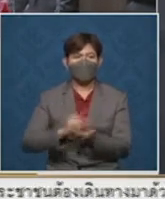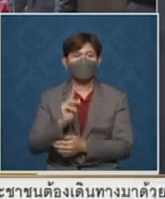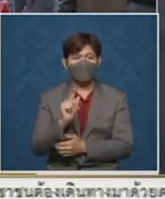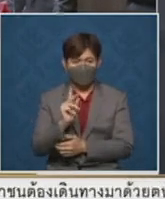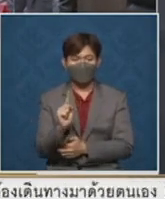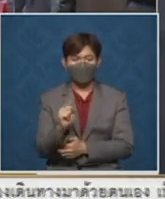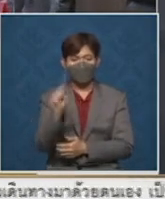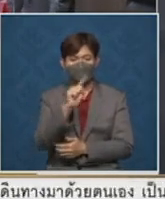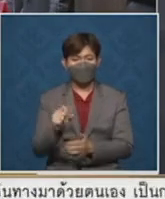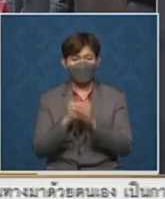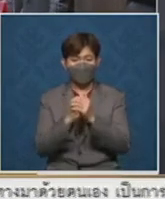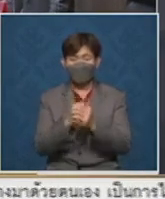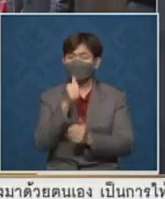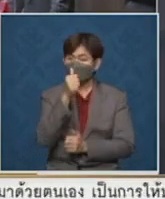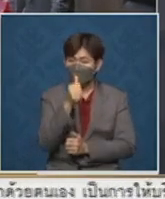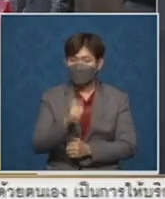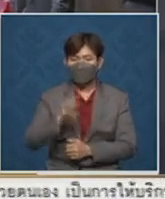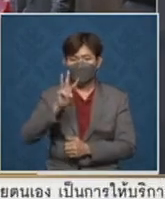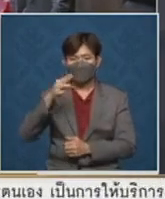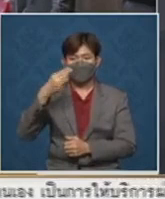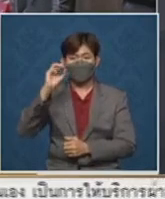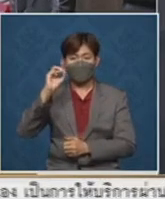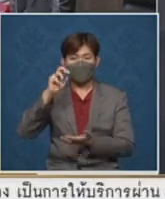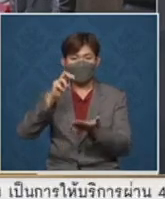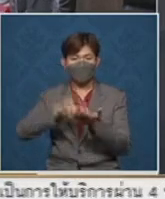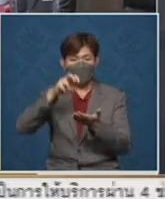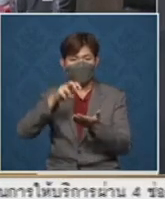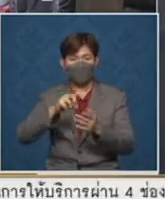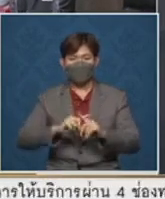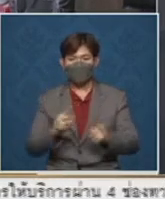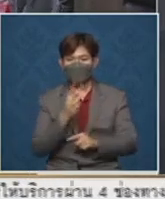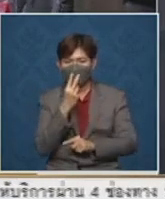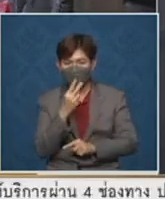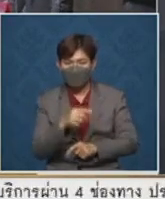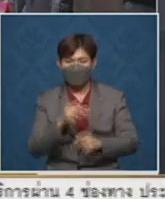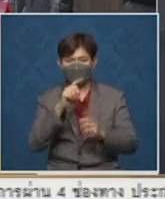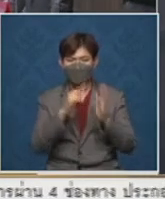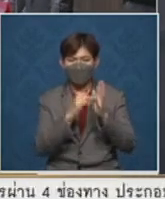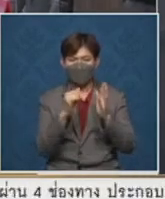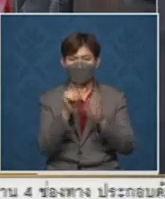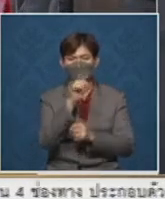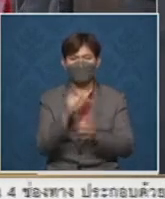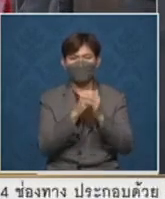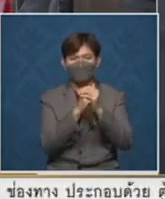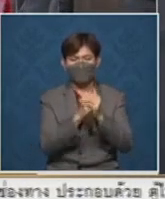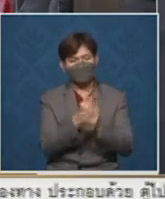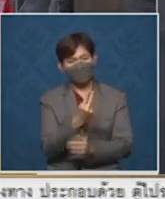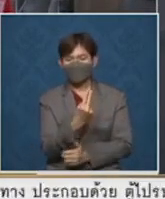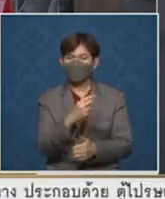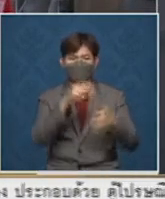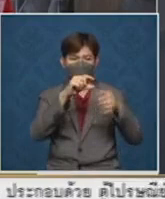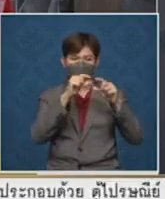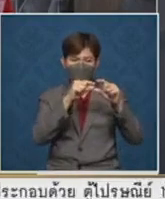ฮะ ถูกต้องค่ะ นี่ครับไม่ใช่คนเดียวนะครับนักวิชาการอย่าง ผู้ช่วยศาสตราจารย์วันวิชิตบุญโปร่งวันนี้ก็ออกมา